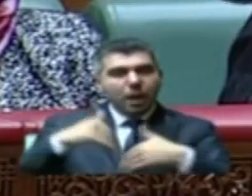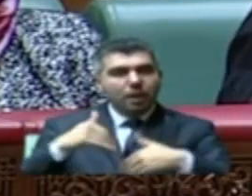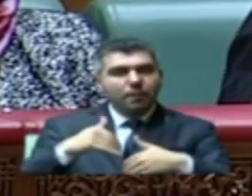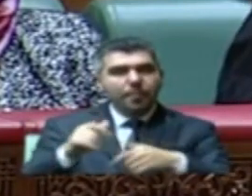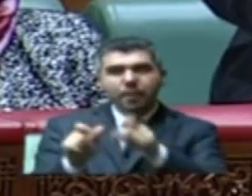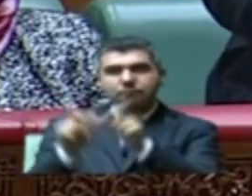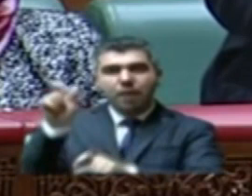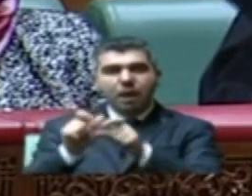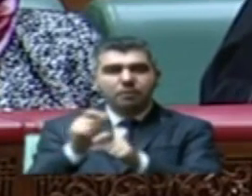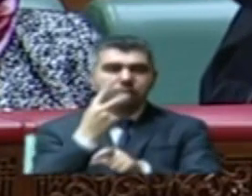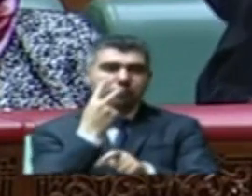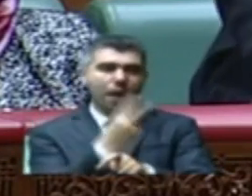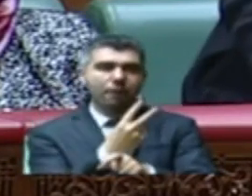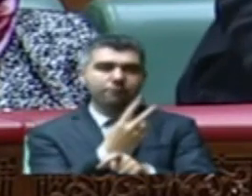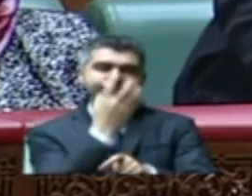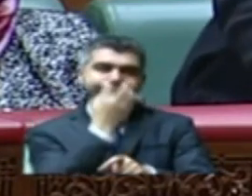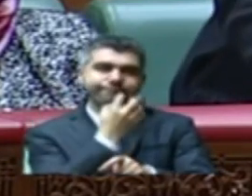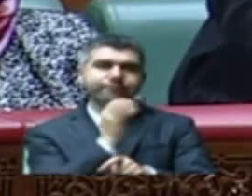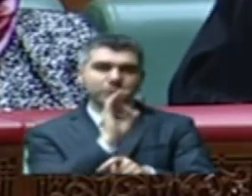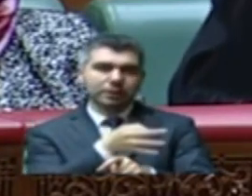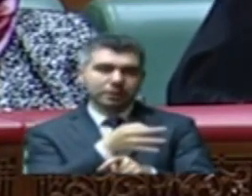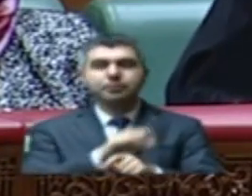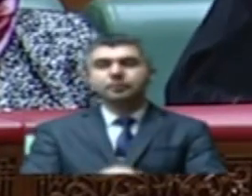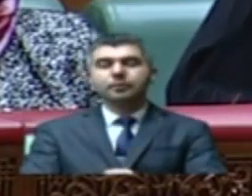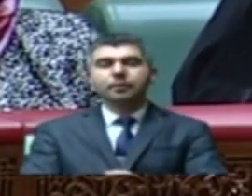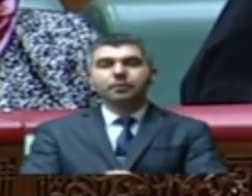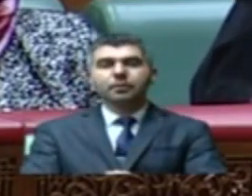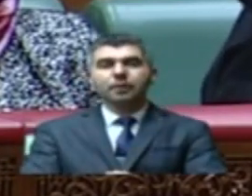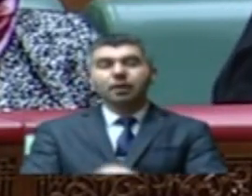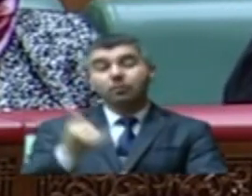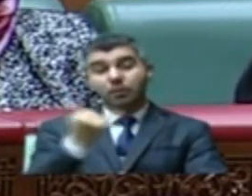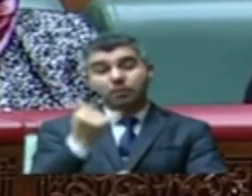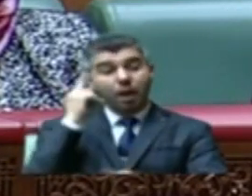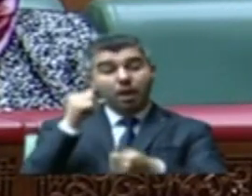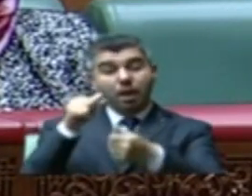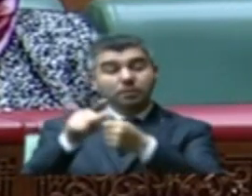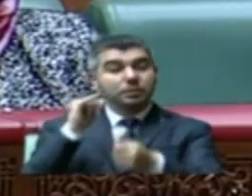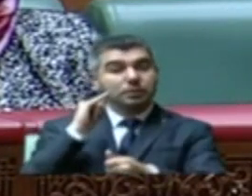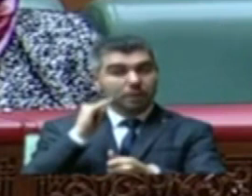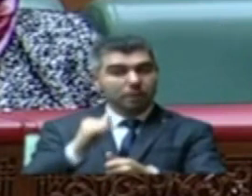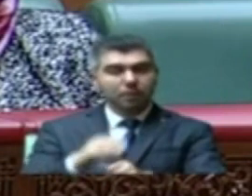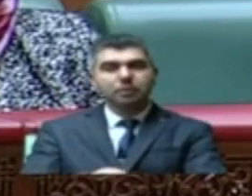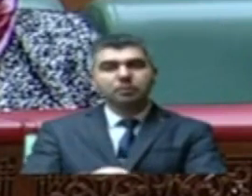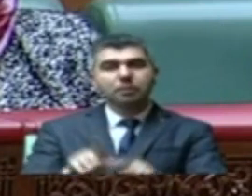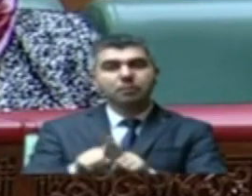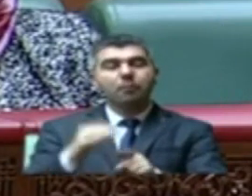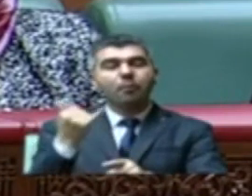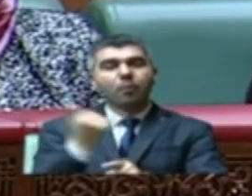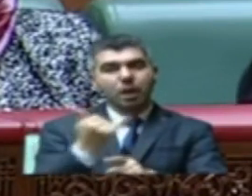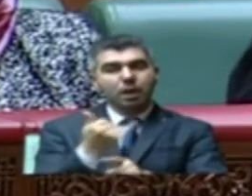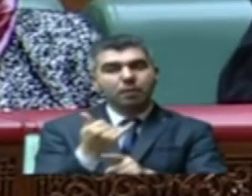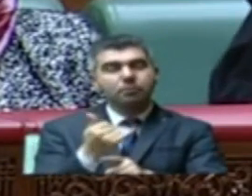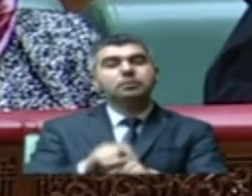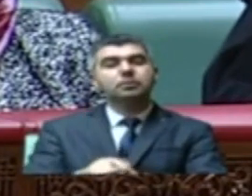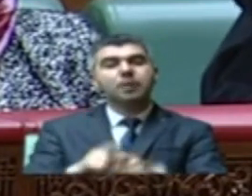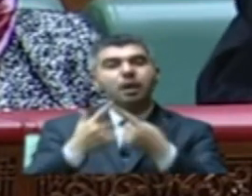متسمات متضامن ومستقر. ولا بد السيدة الوزيرة من التذكير أنه أصبح من الضروري إضفاء الإزامية